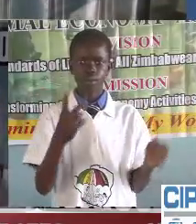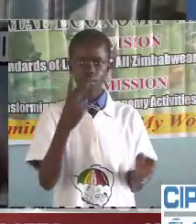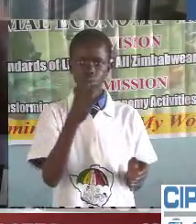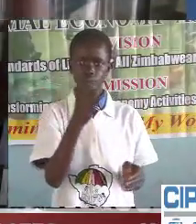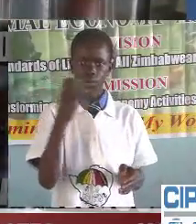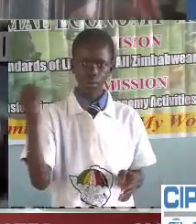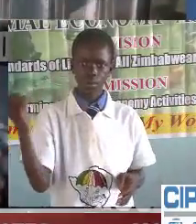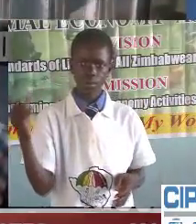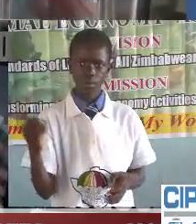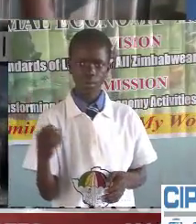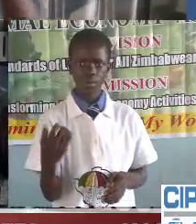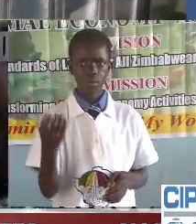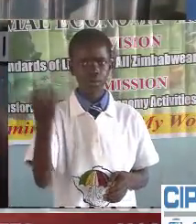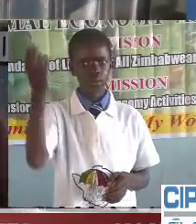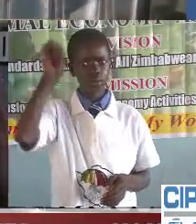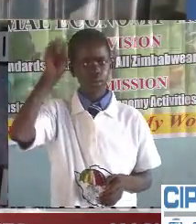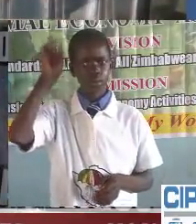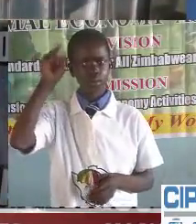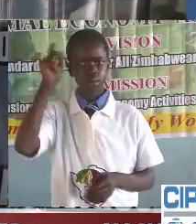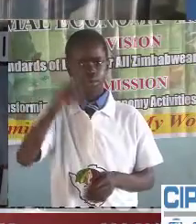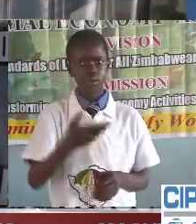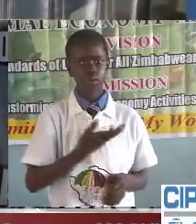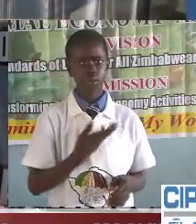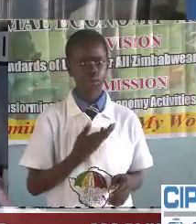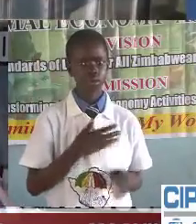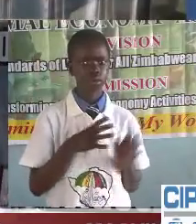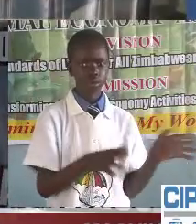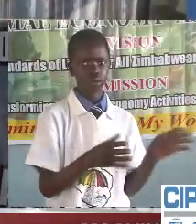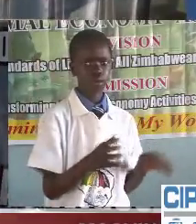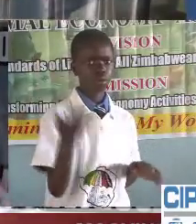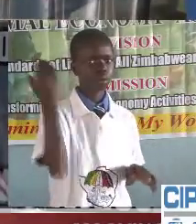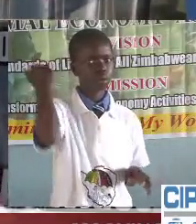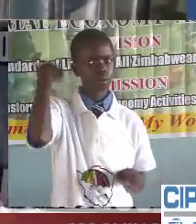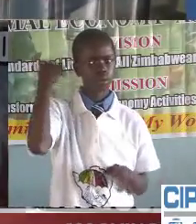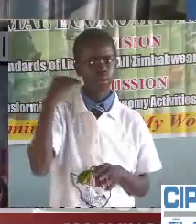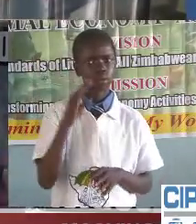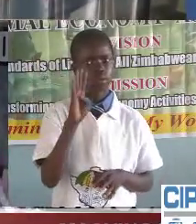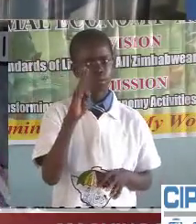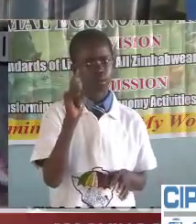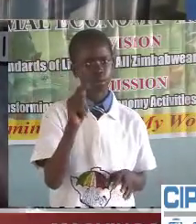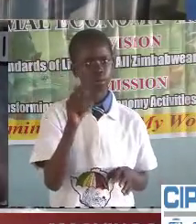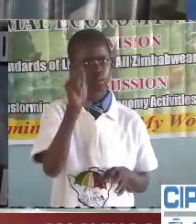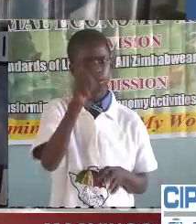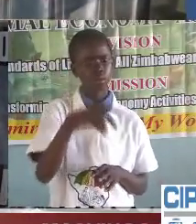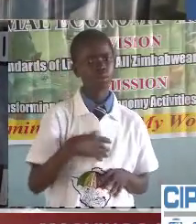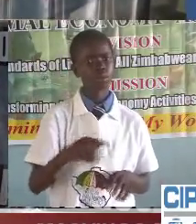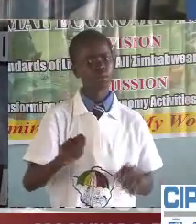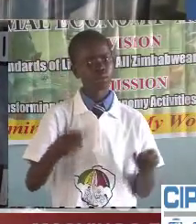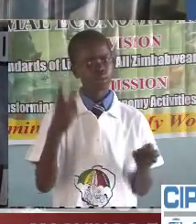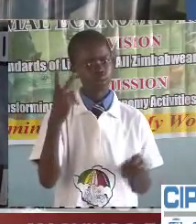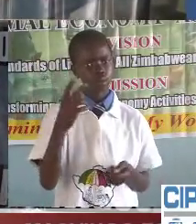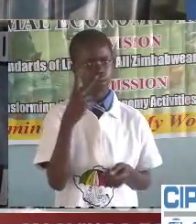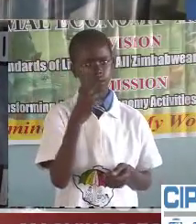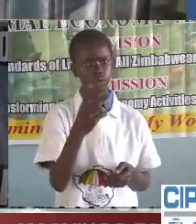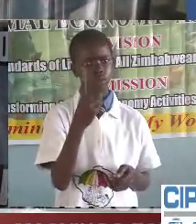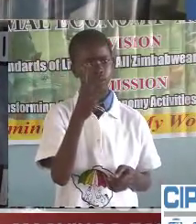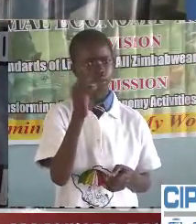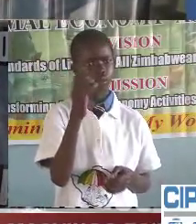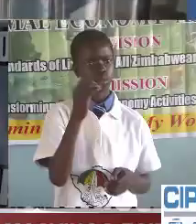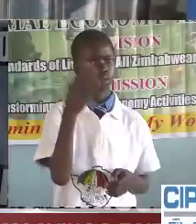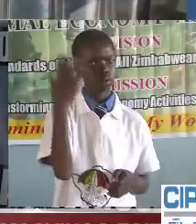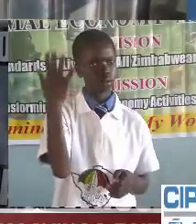taiziva kuti kwakuna ningi angaisponzwa nepolitical party yakati, asi hapana change. Takaonazve 2005